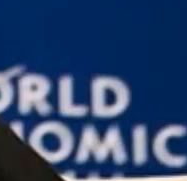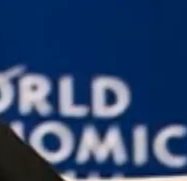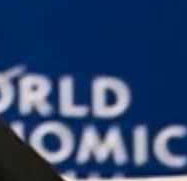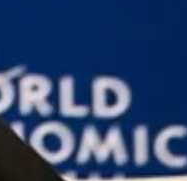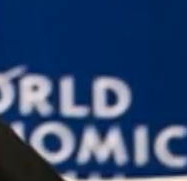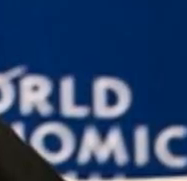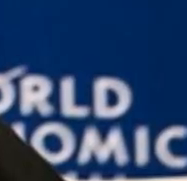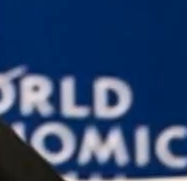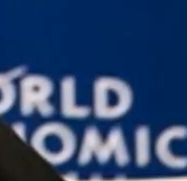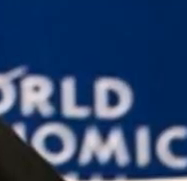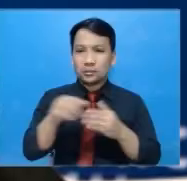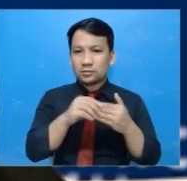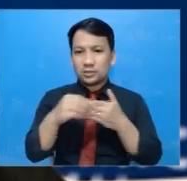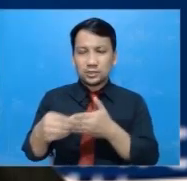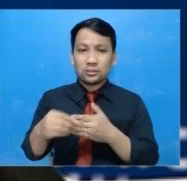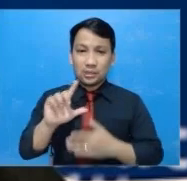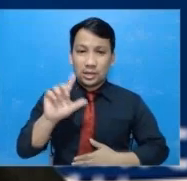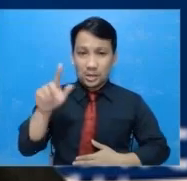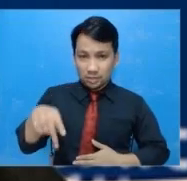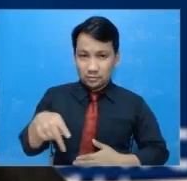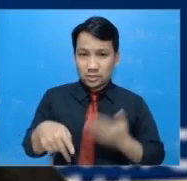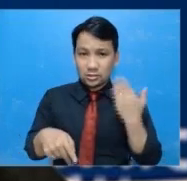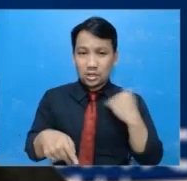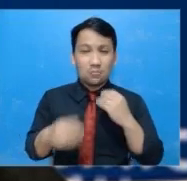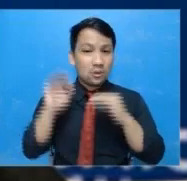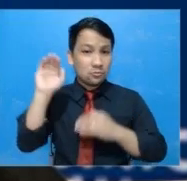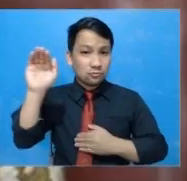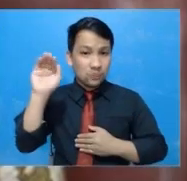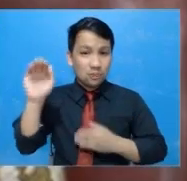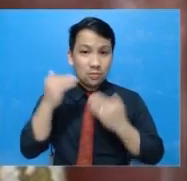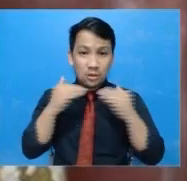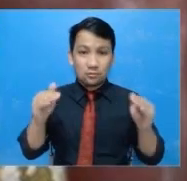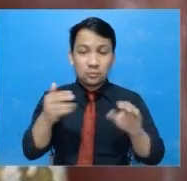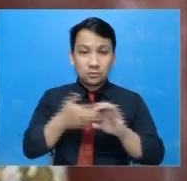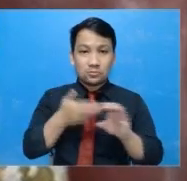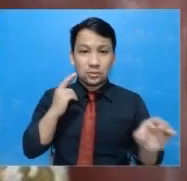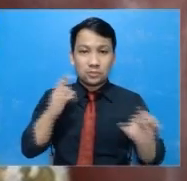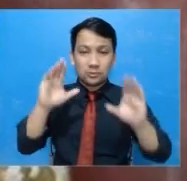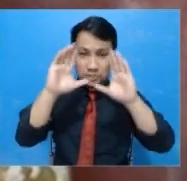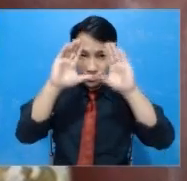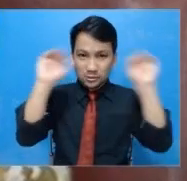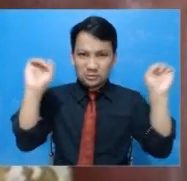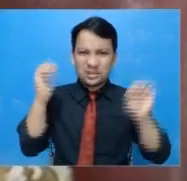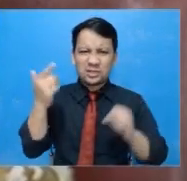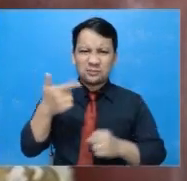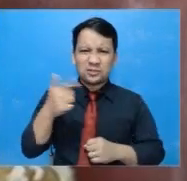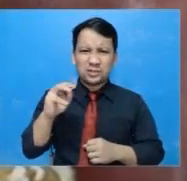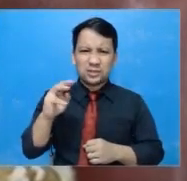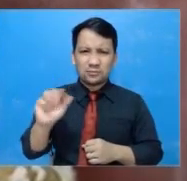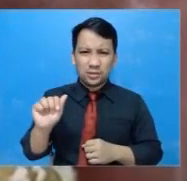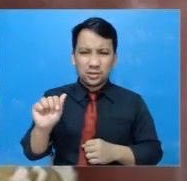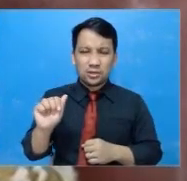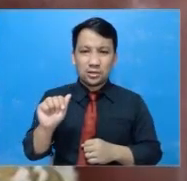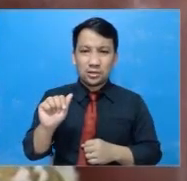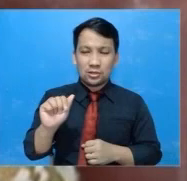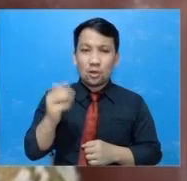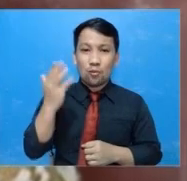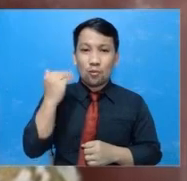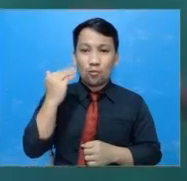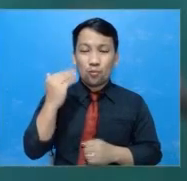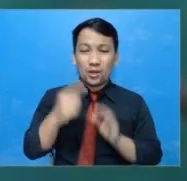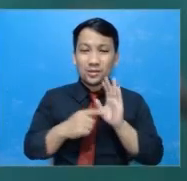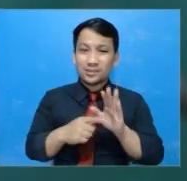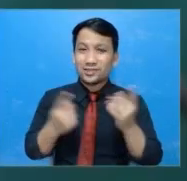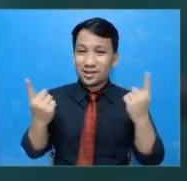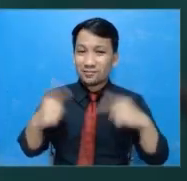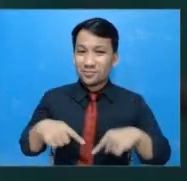tumayong leader ng Liberal Party na nananawagan sa pagbibitiw ni Noy Pangulong Gloria Macapagal Arroyo dahil sa Hello Garcia scandal.